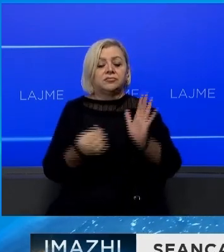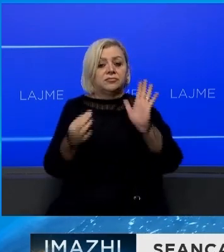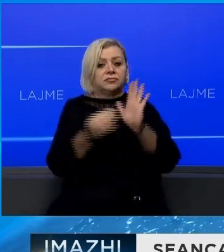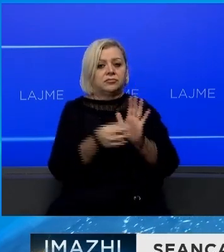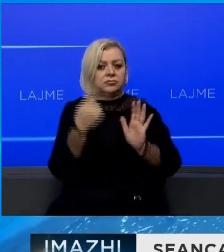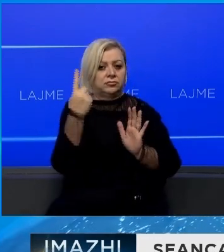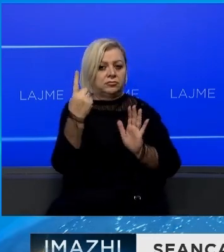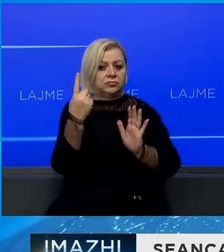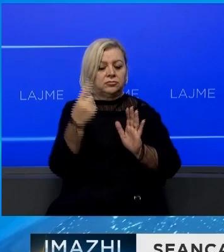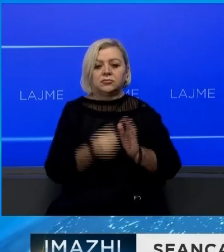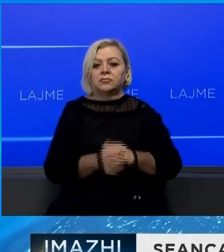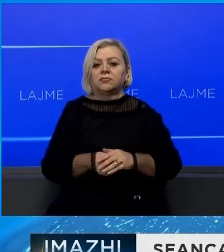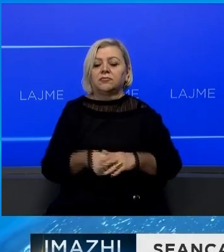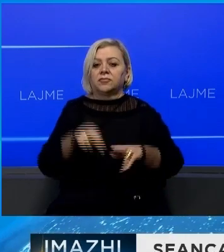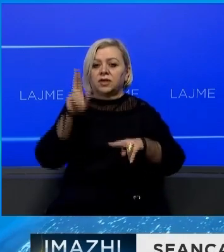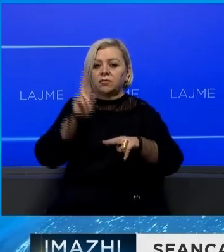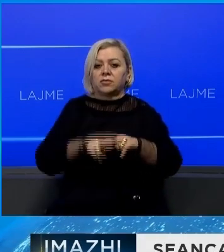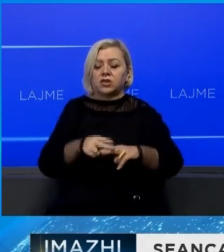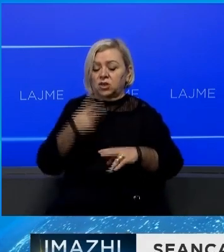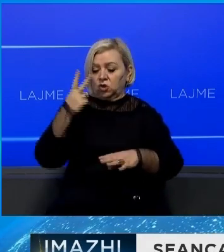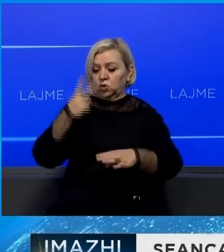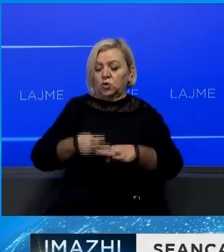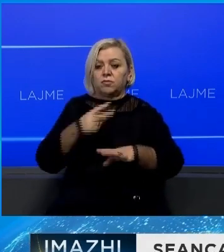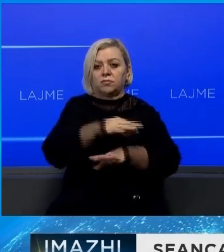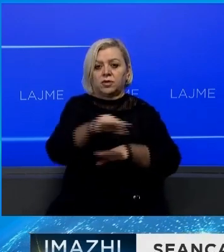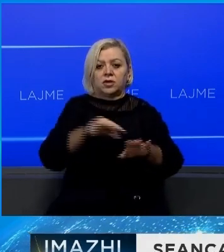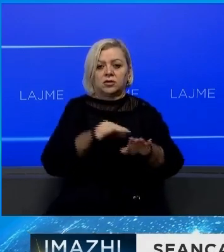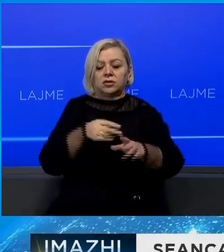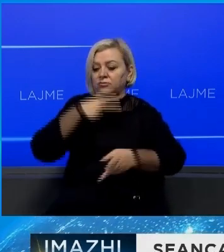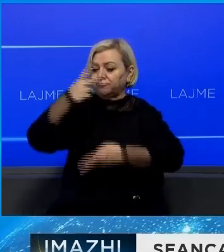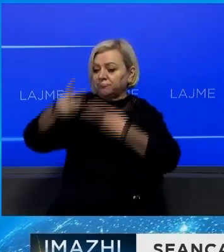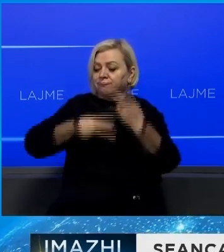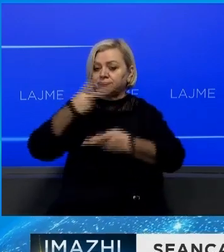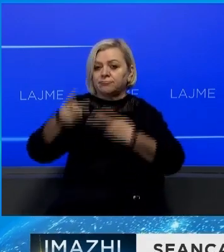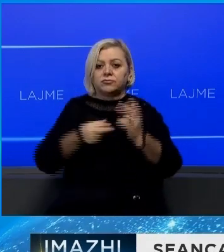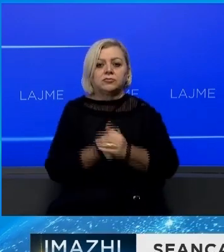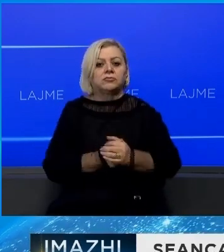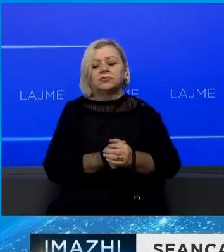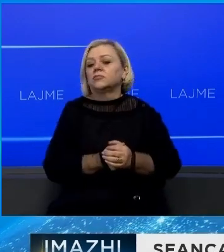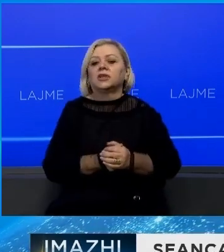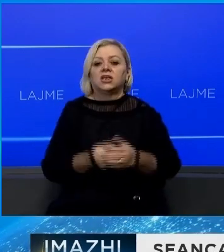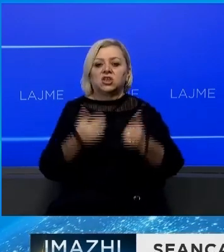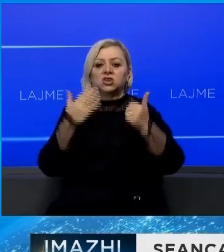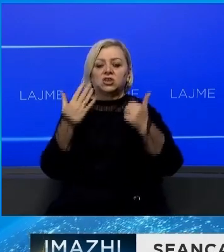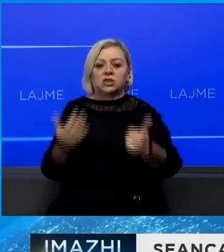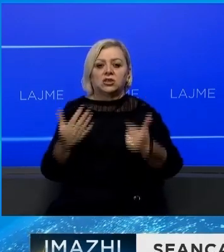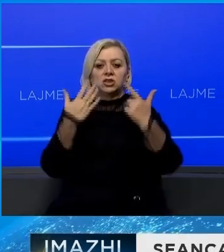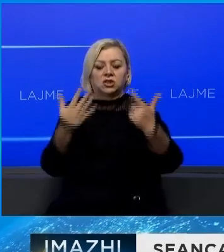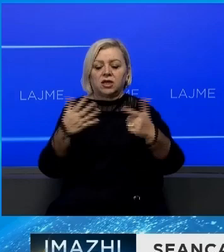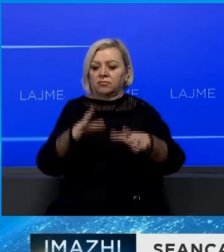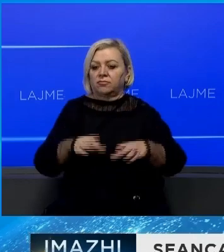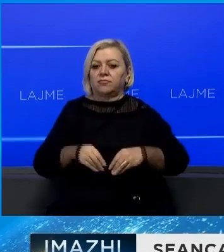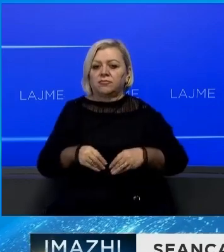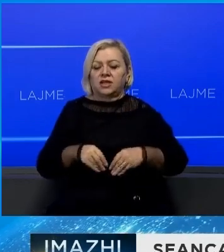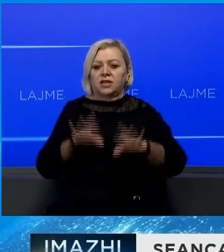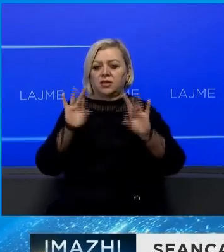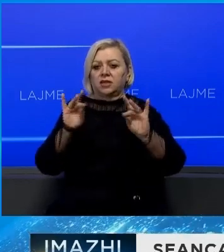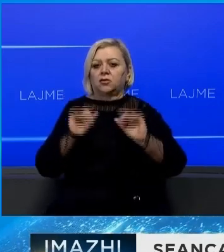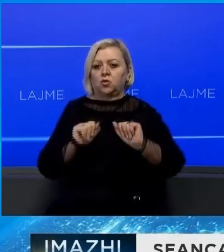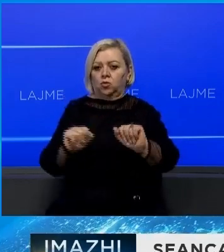të ditës për ta miratuar në lexim të dytë projekt ligjin për inspektime, që kaloi me 67 vota për e 10